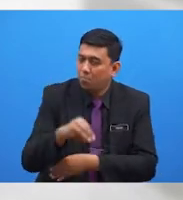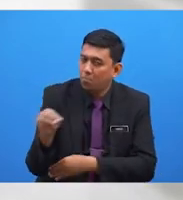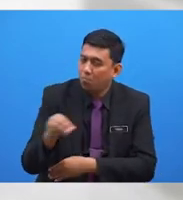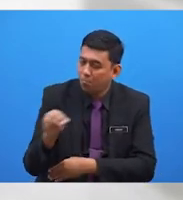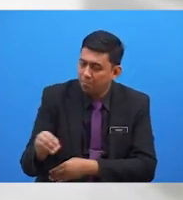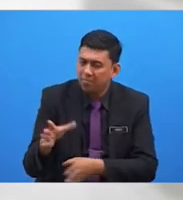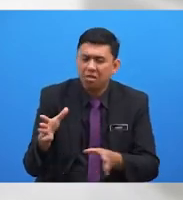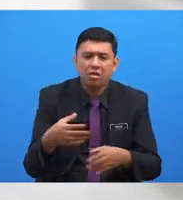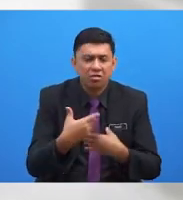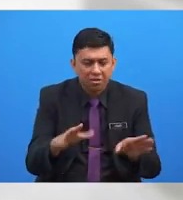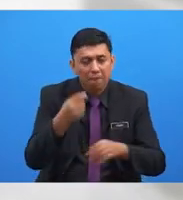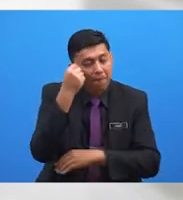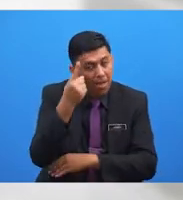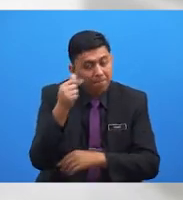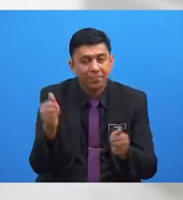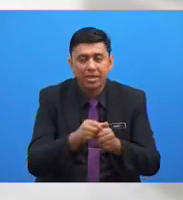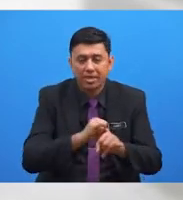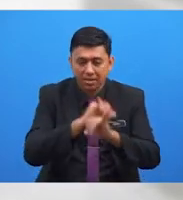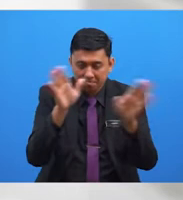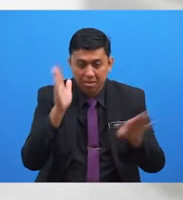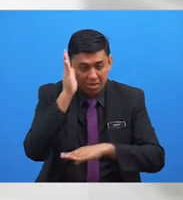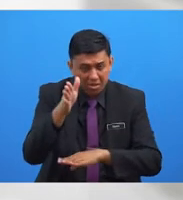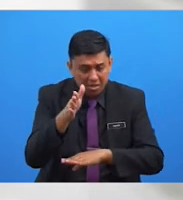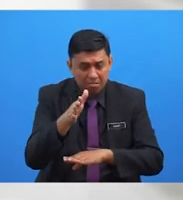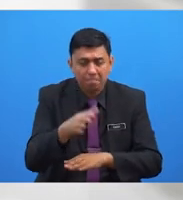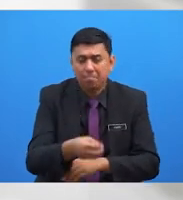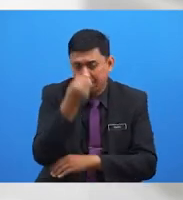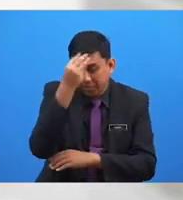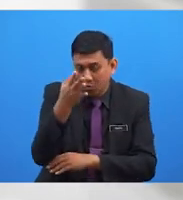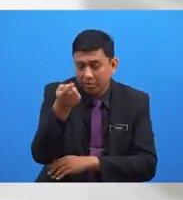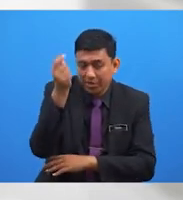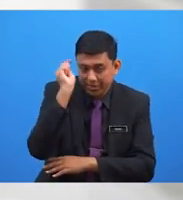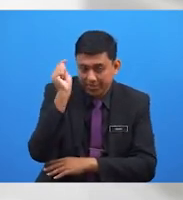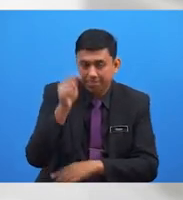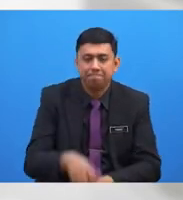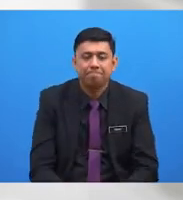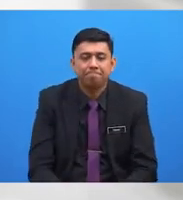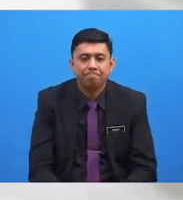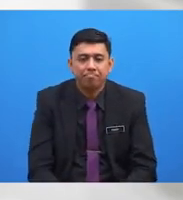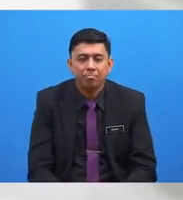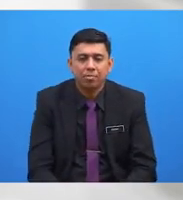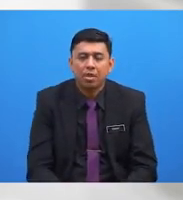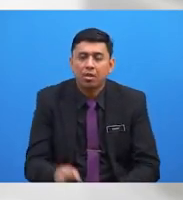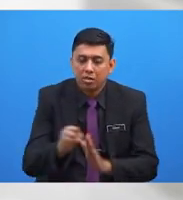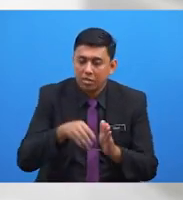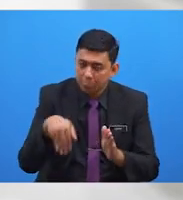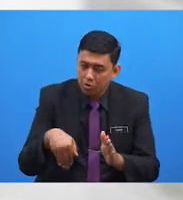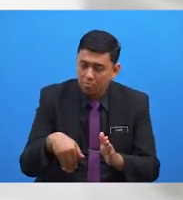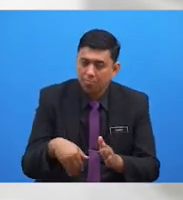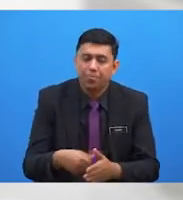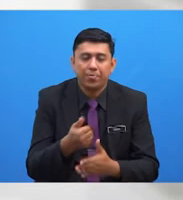murid-murid telah memahami dengan jelas akan penerangan yang telah saya sampaikan sebentar tadi. Sebelum saya